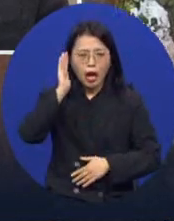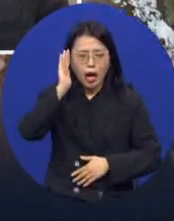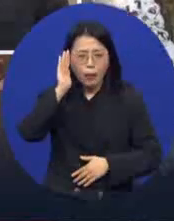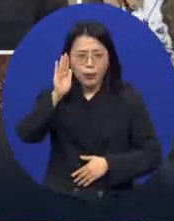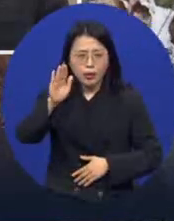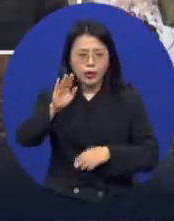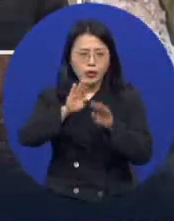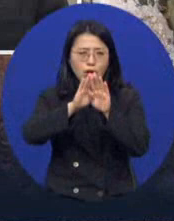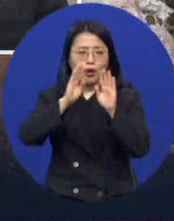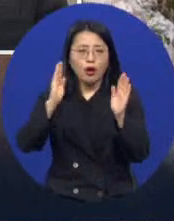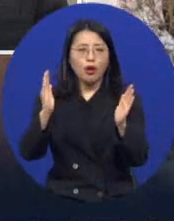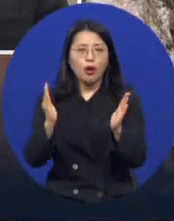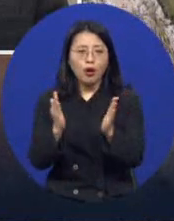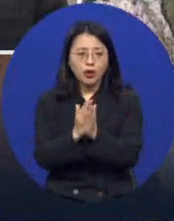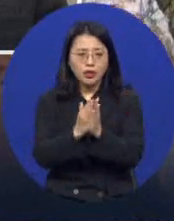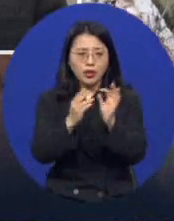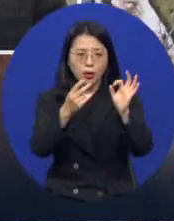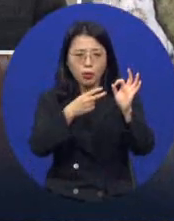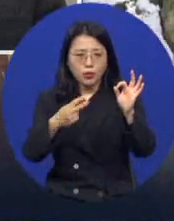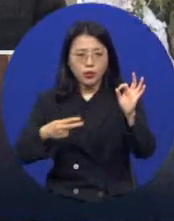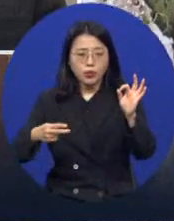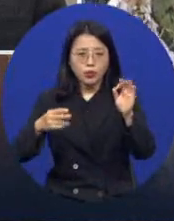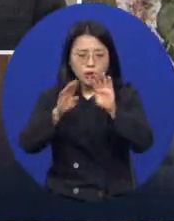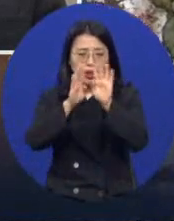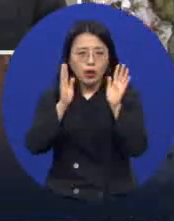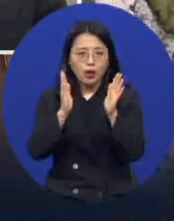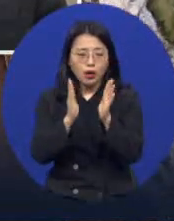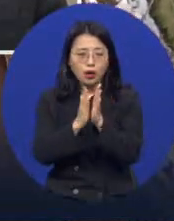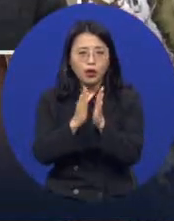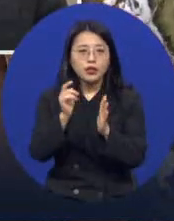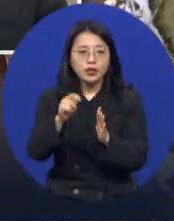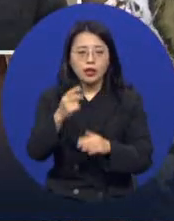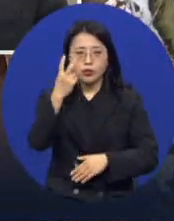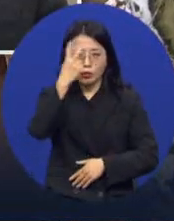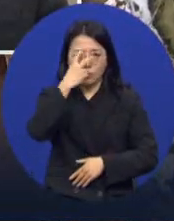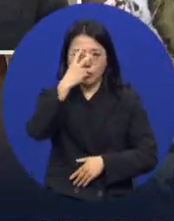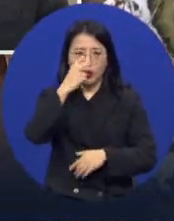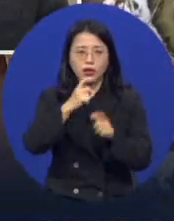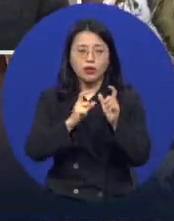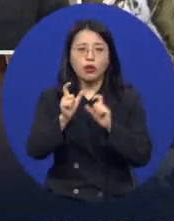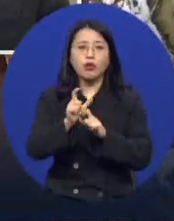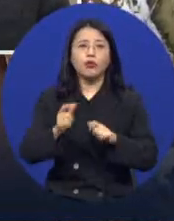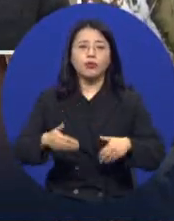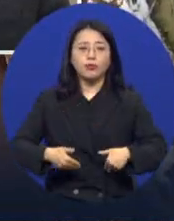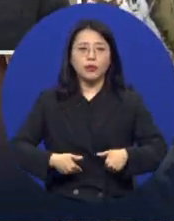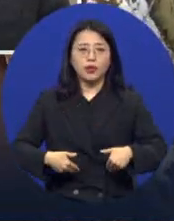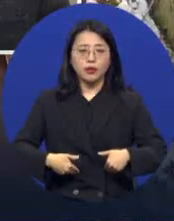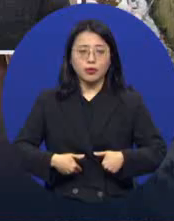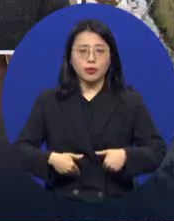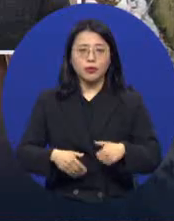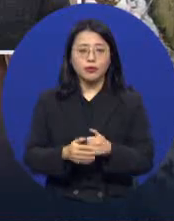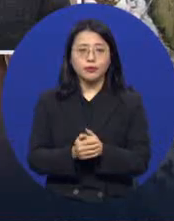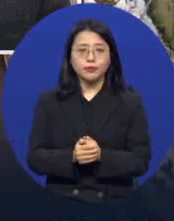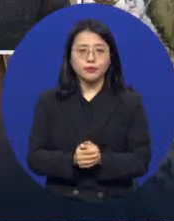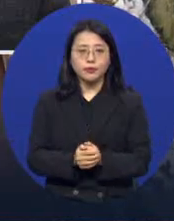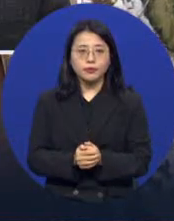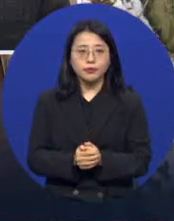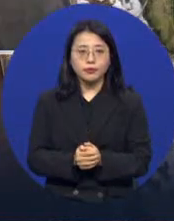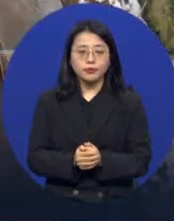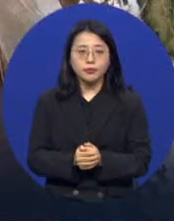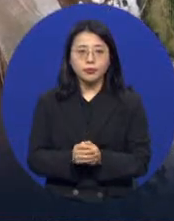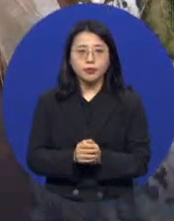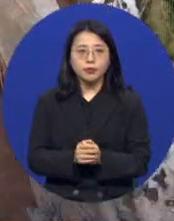전체적인 오동동 절터의 그 규모를 파악할 수 있는 그런 조사들이 향후에 조속히 이루어져야 될